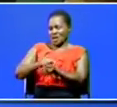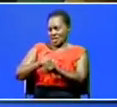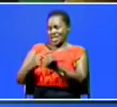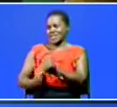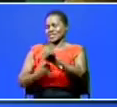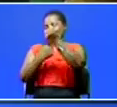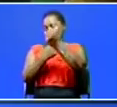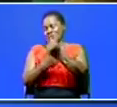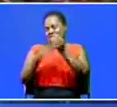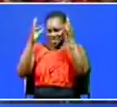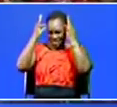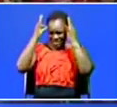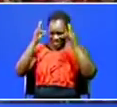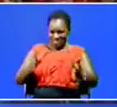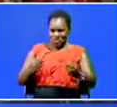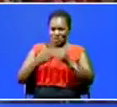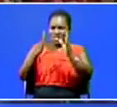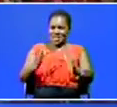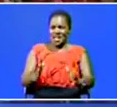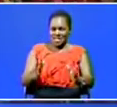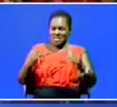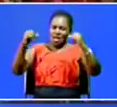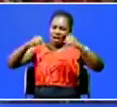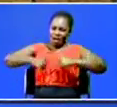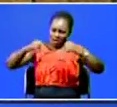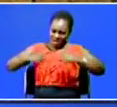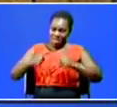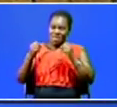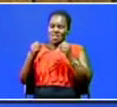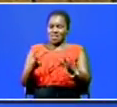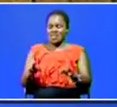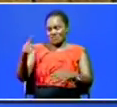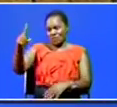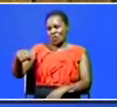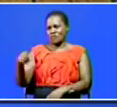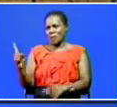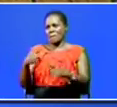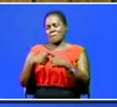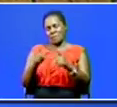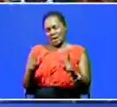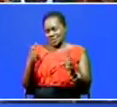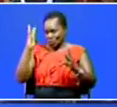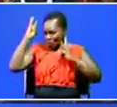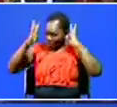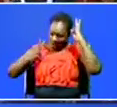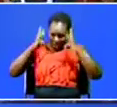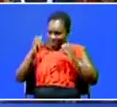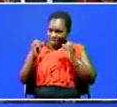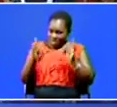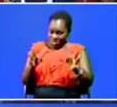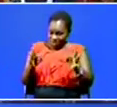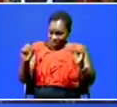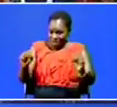upatu, japo uamuzi utakuwa wa uongozi wa bunge kuafiki iwapo litaidhinishwa. Hata hivyo, kuna hofu kwamba iwapo